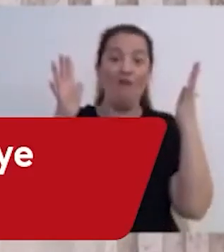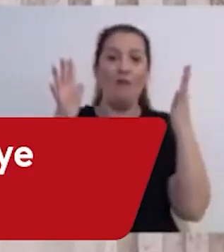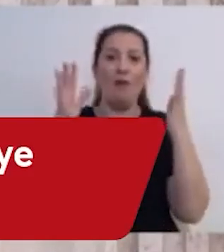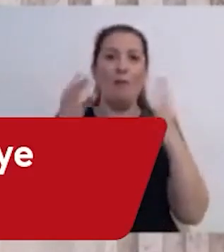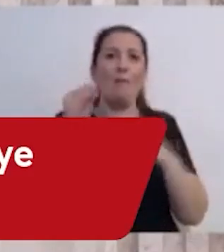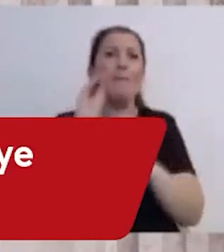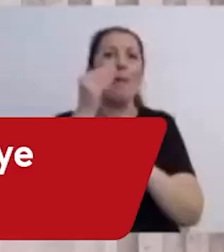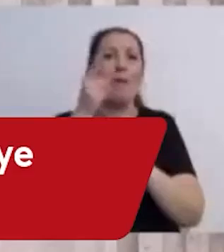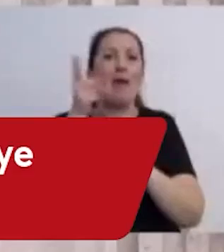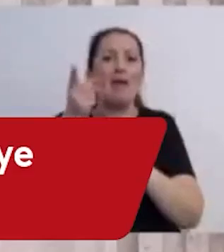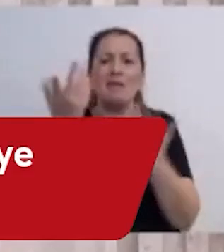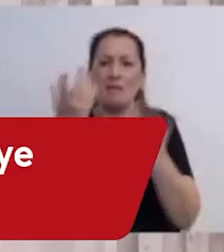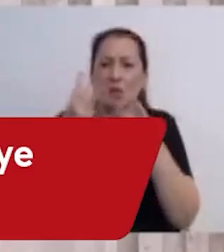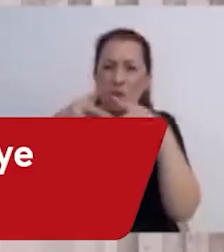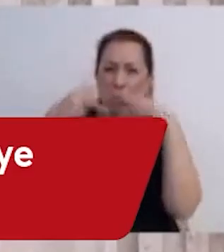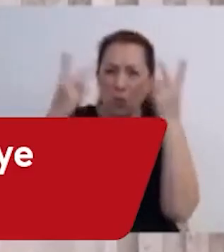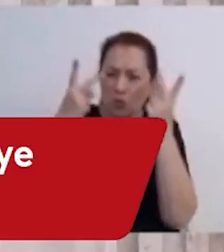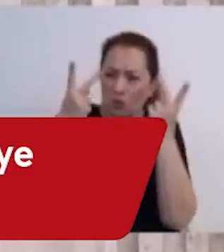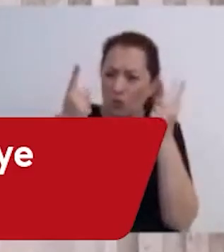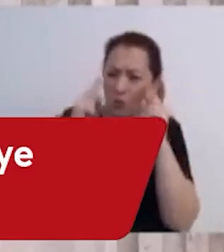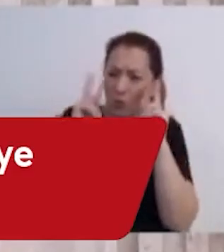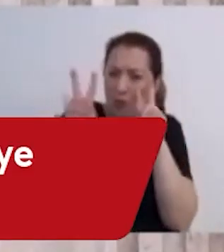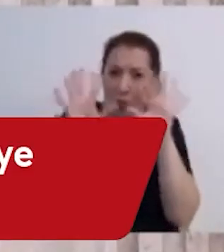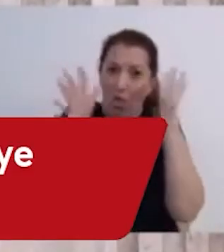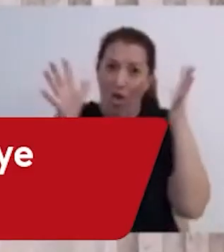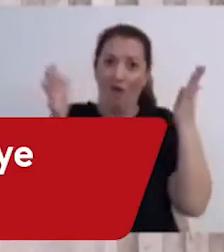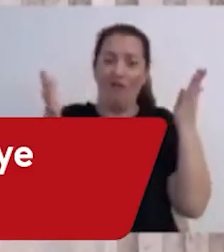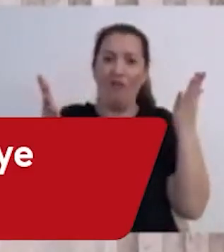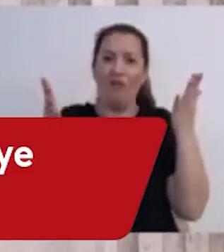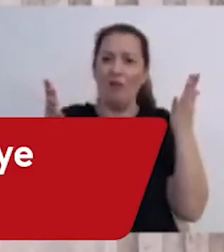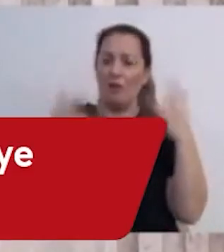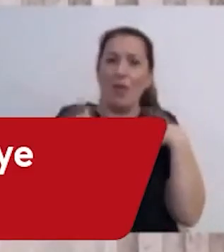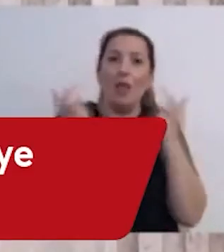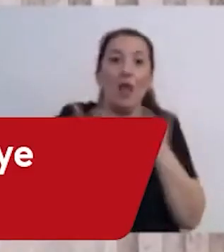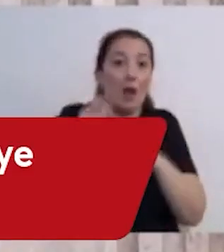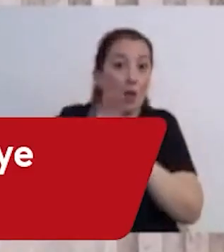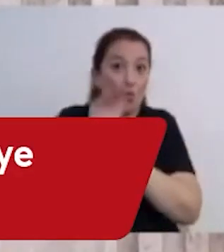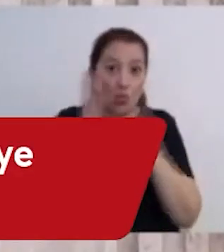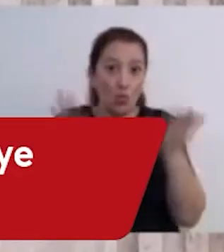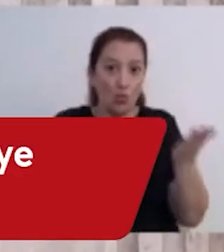Bebek'te güpegündüz anormal işler yapılıyor. Nerede yaşıyoruz biz ya?